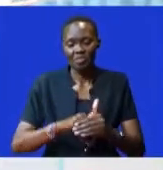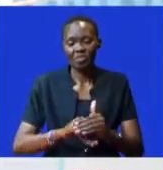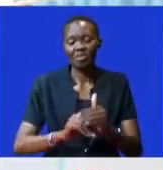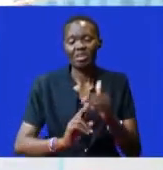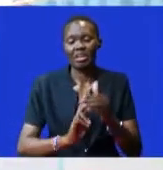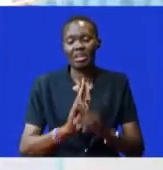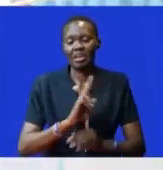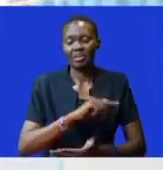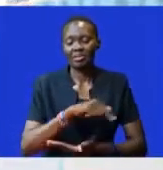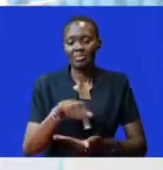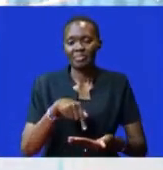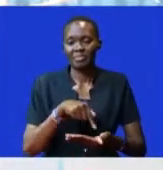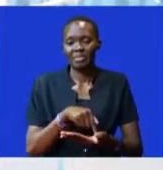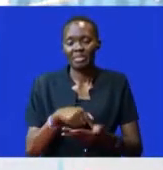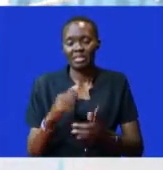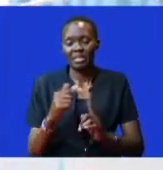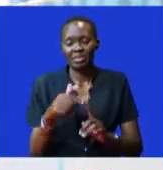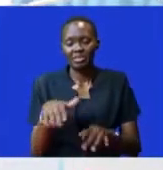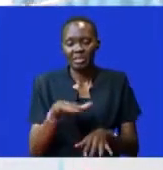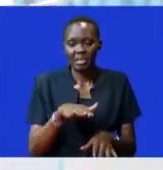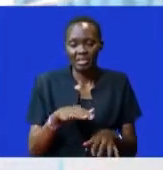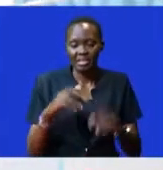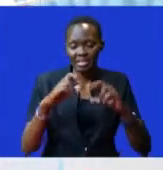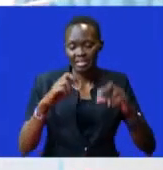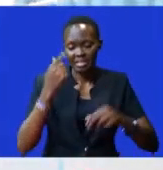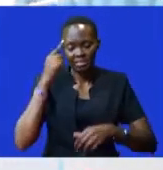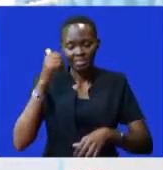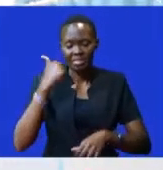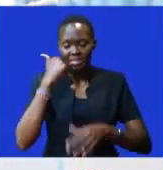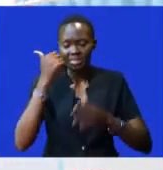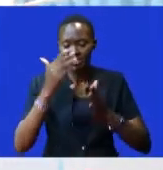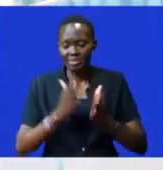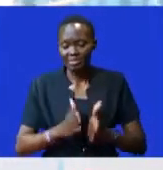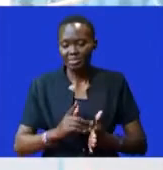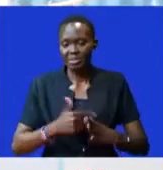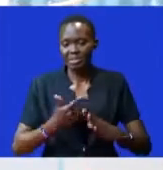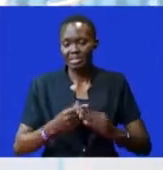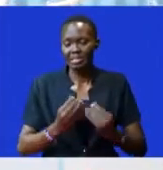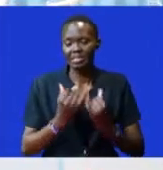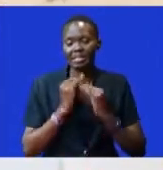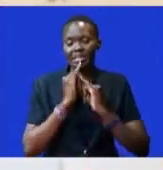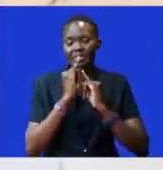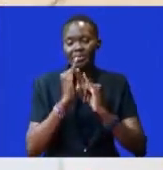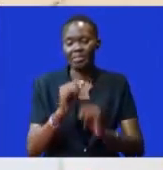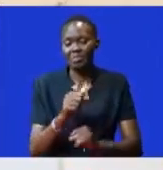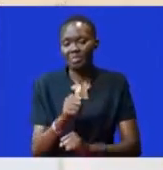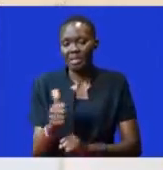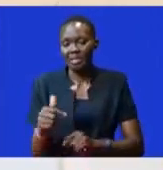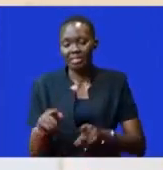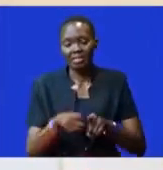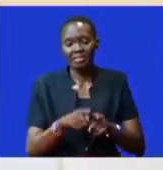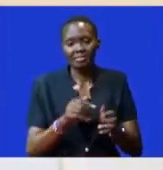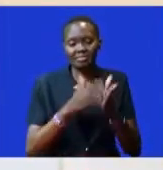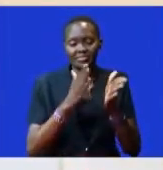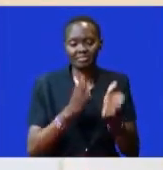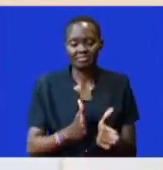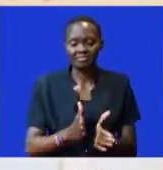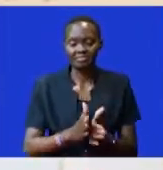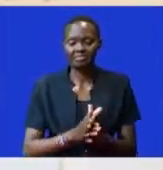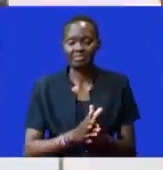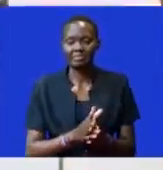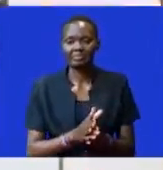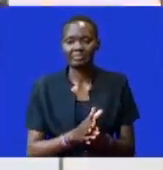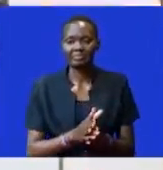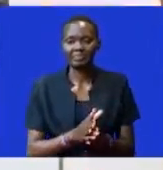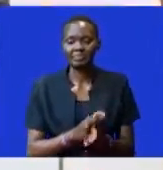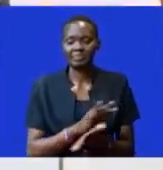nyaka e gwenge kae kung'iyo jomatuo mondo ukony, mondo waland wachni, mondo chopne jotendwa gi jopiny ma lwetgi ber. Nyakoro